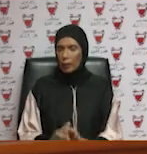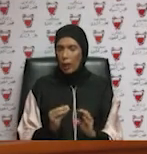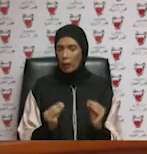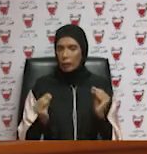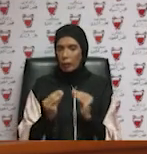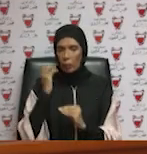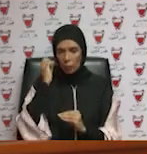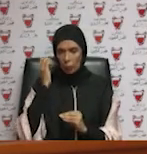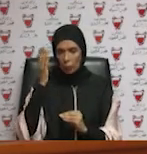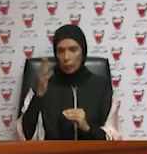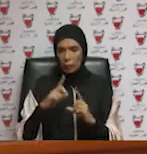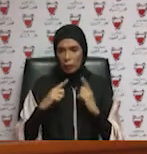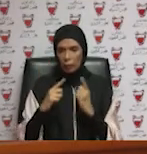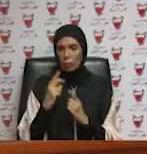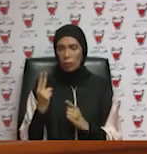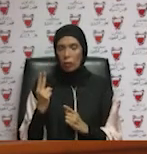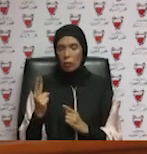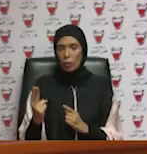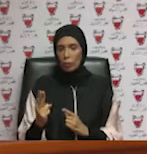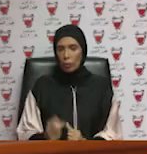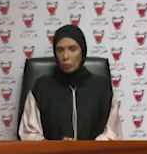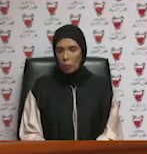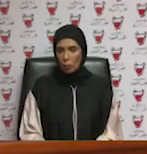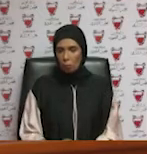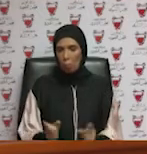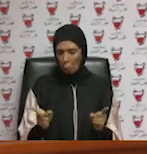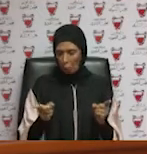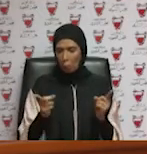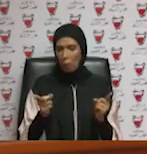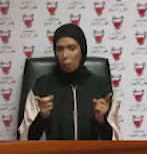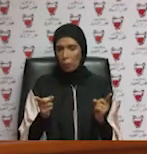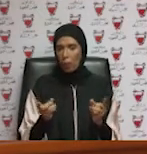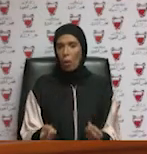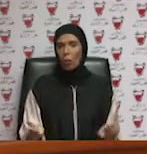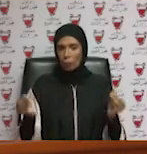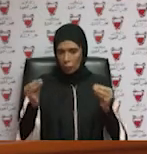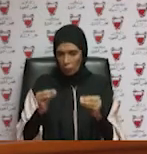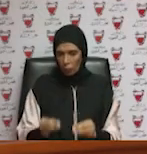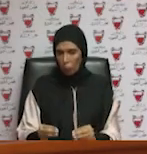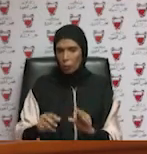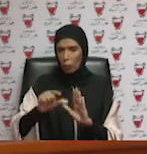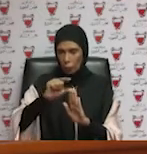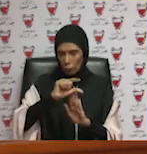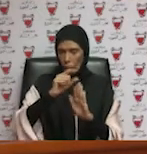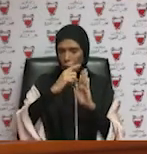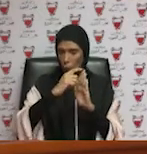من اللجنة تعديلين أنا أعتقد شكليين، يعني سواء أضافوا إلى صدر المادة القانون الذي يريد